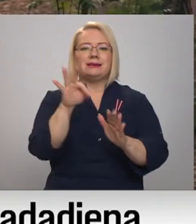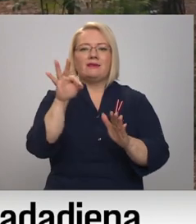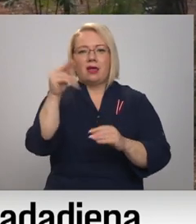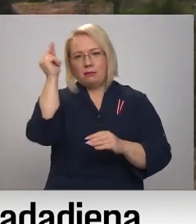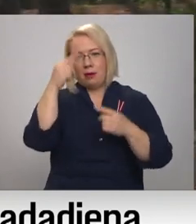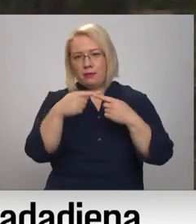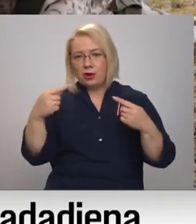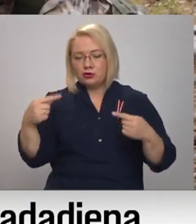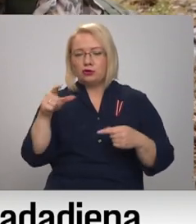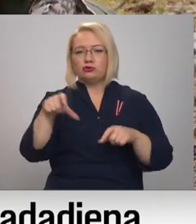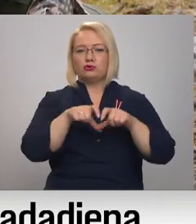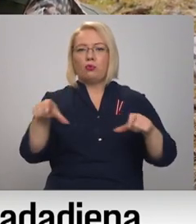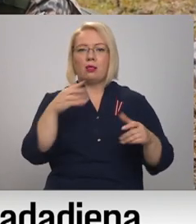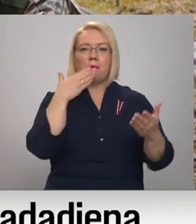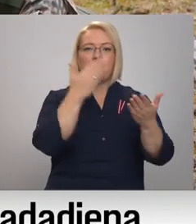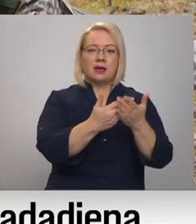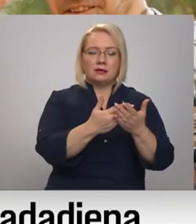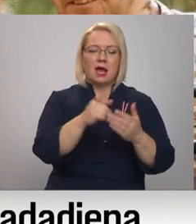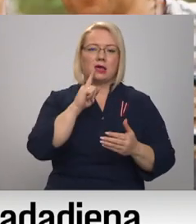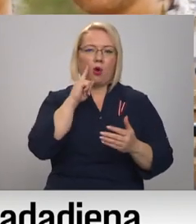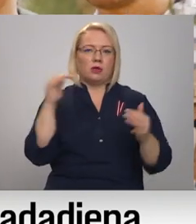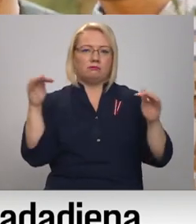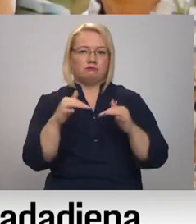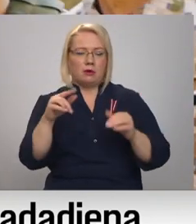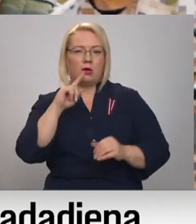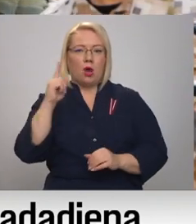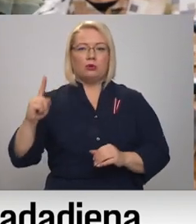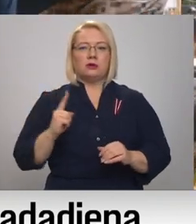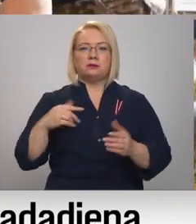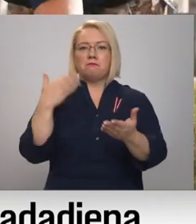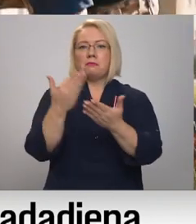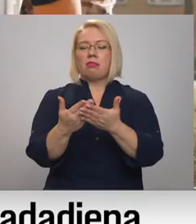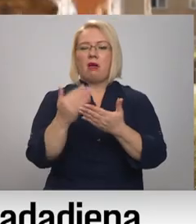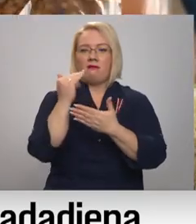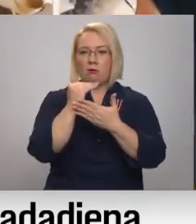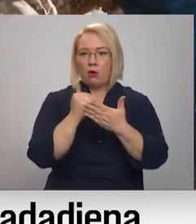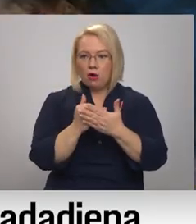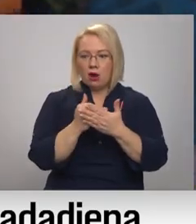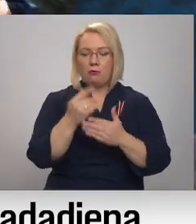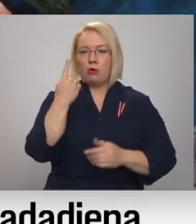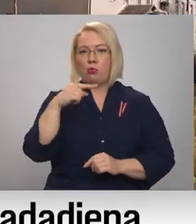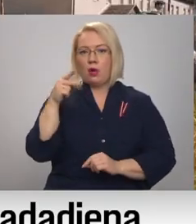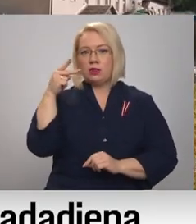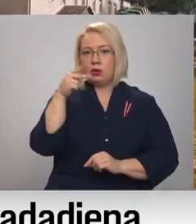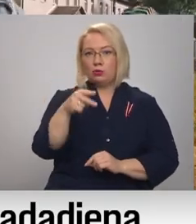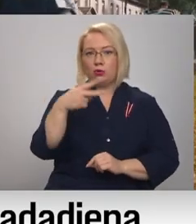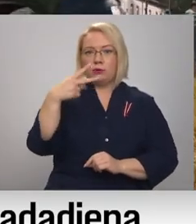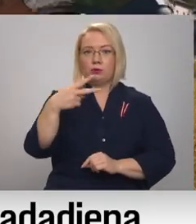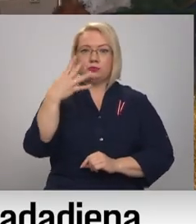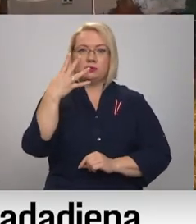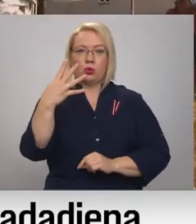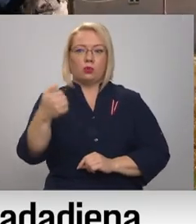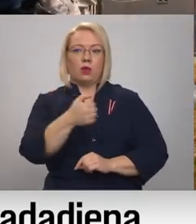nozīmē, skola piesakās, jaunieši vēlas nākt, un jaunsardzes centrs piedāvā šo programmu. Savukārt no 2024.